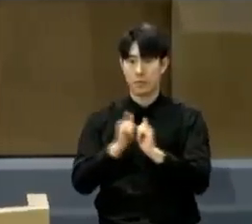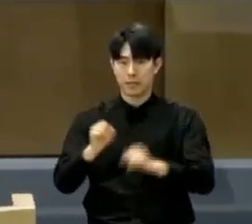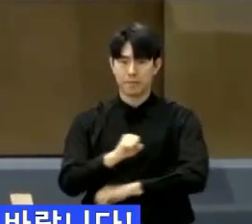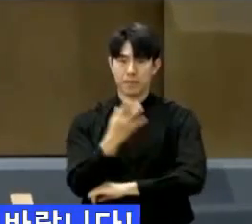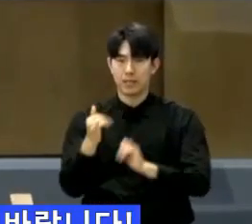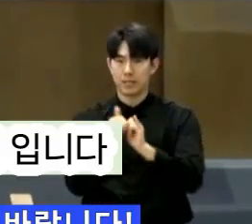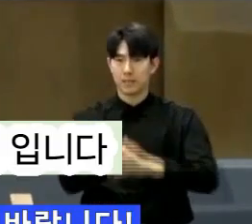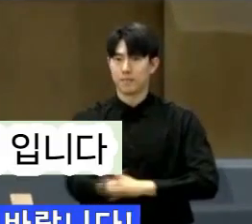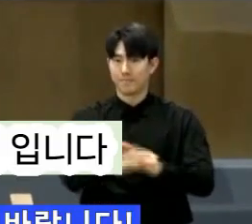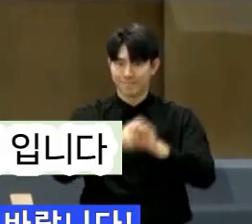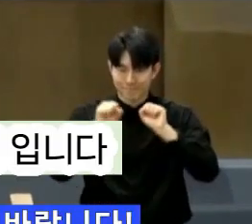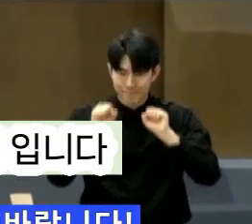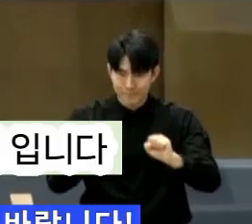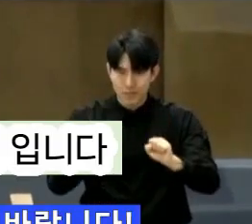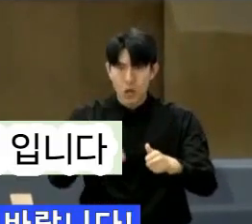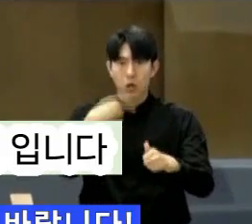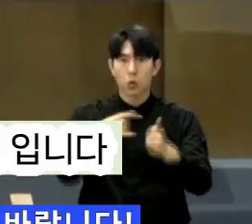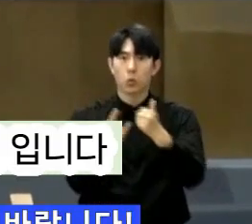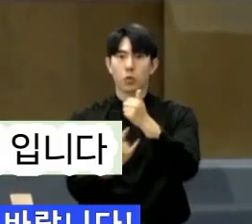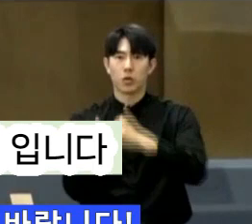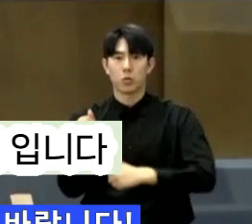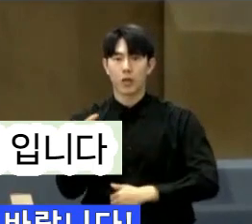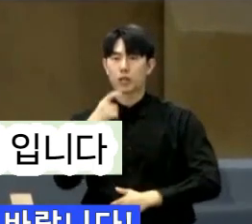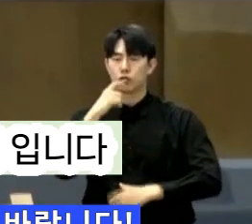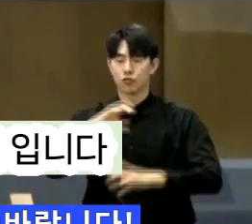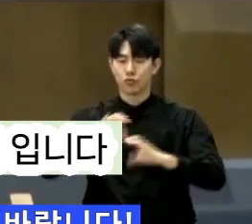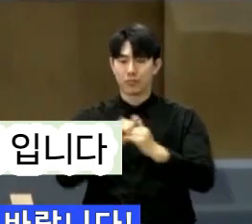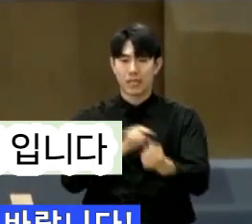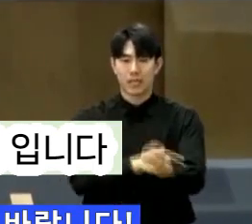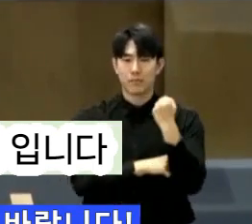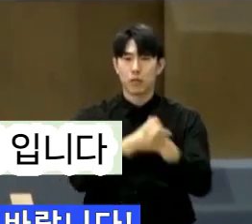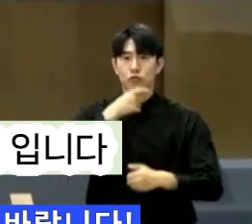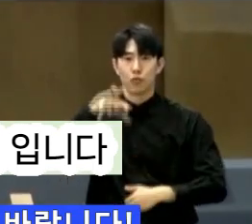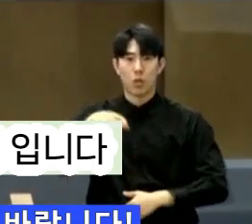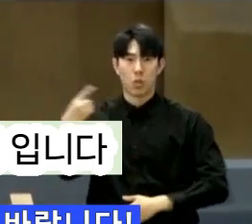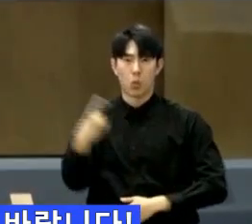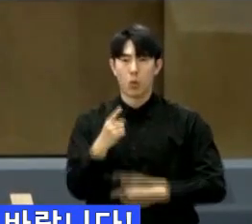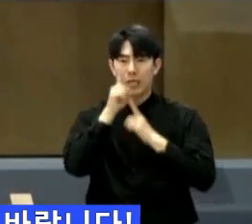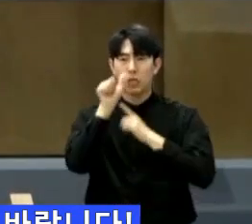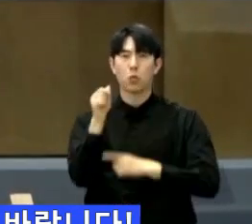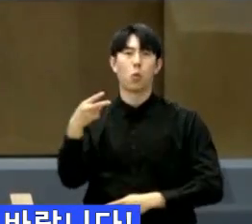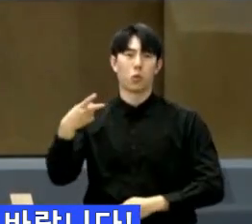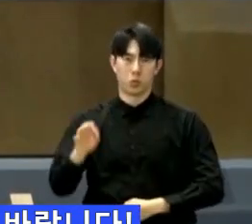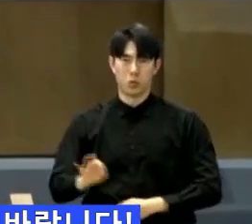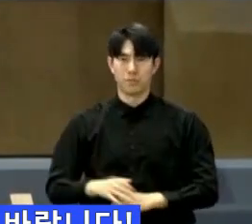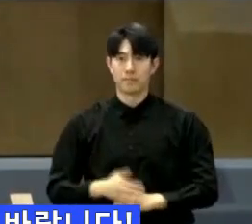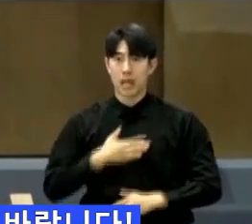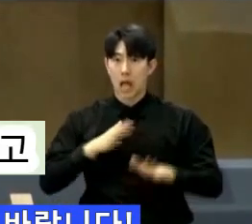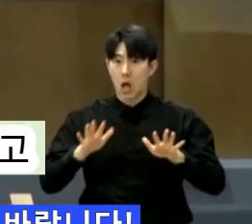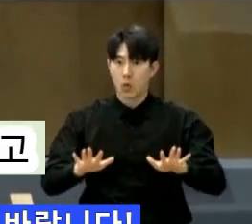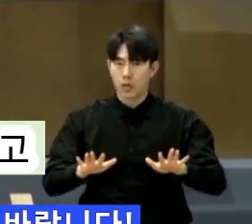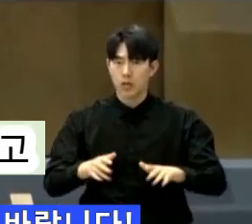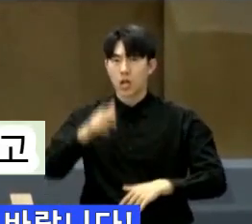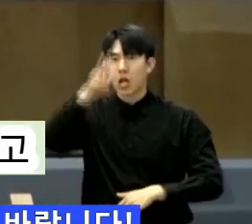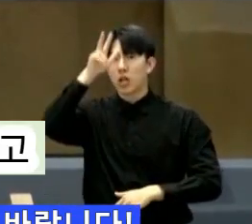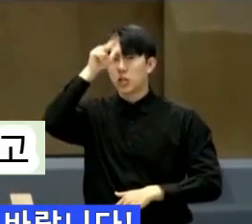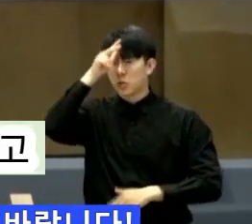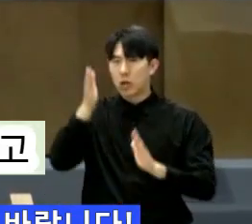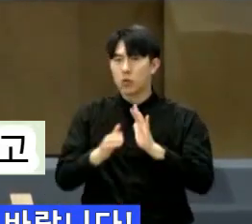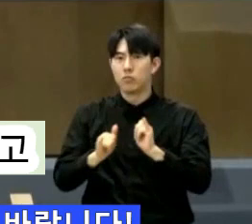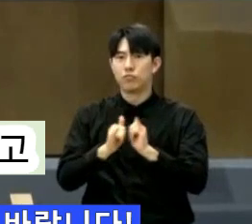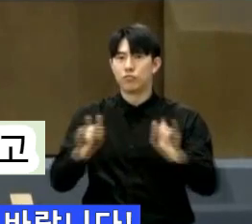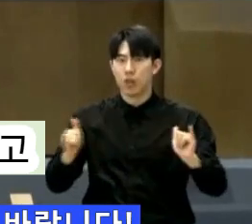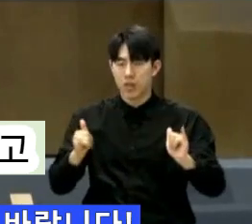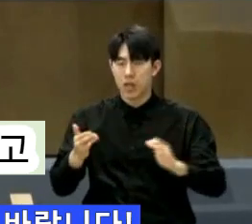여러분, 안녕하십니까? 교육기획위원회 소속 국민의힘 수원 출신 이호동 의원입니다. 저는 오늘 이 자리에서 경찰 공무원 공무 담임권의